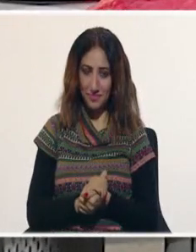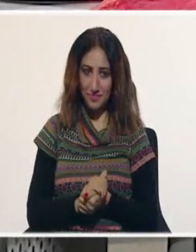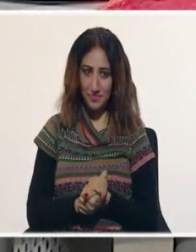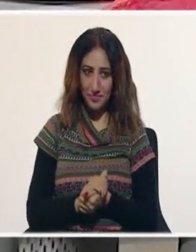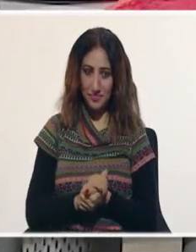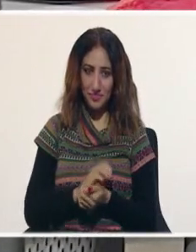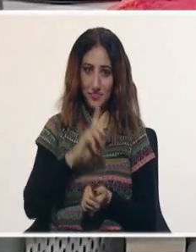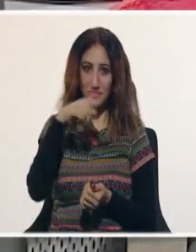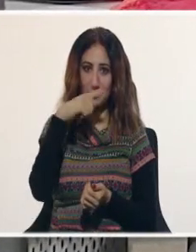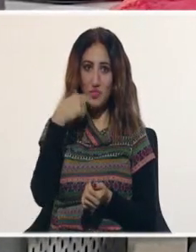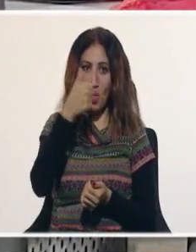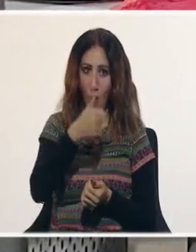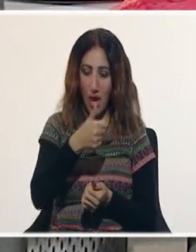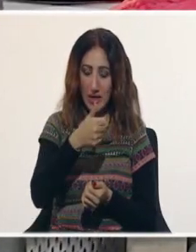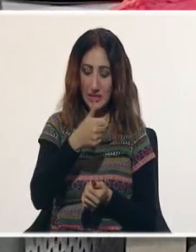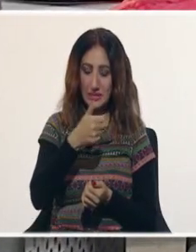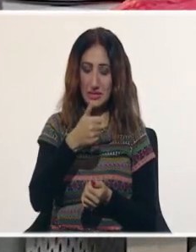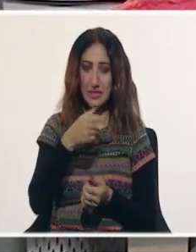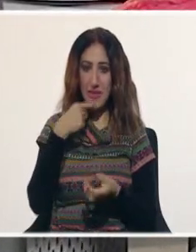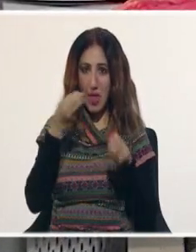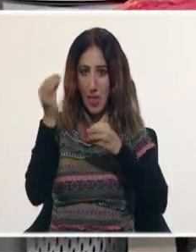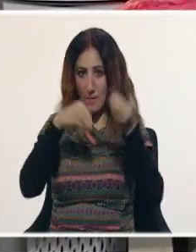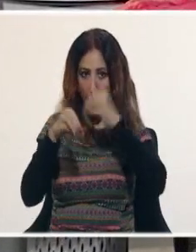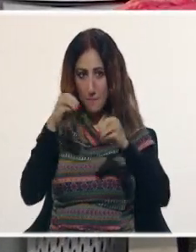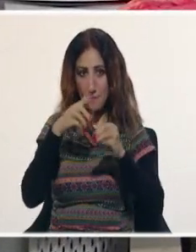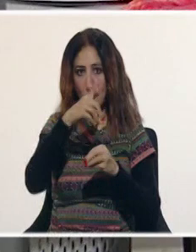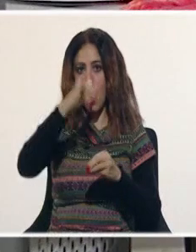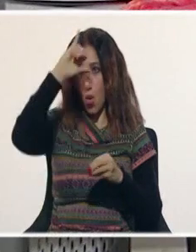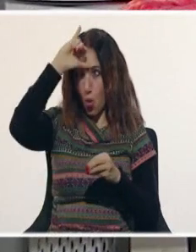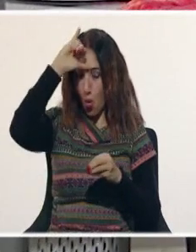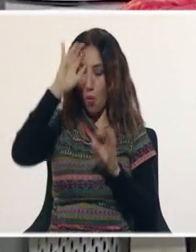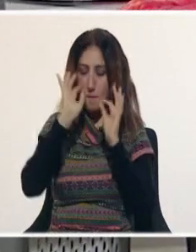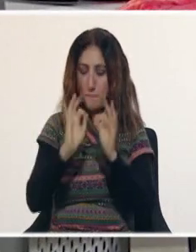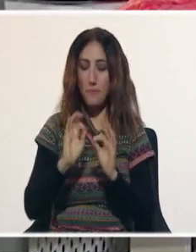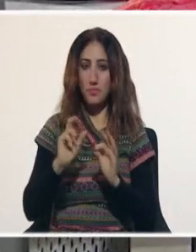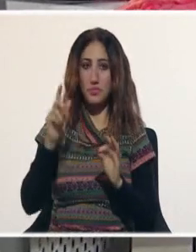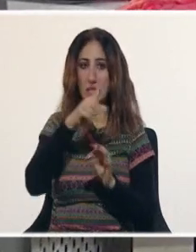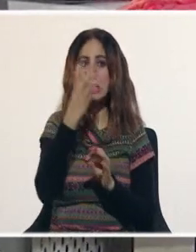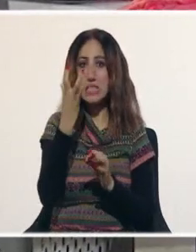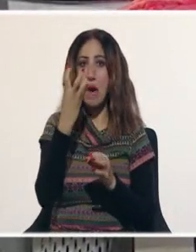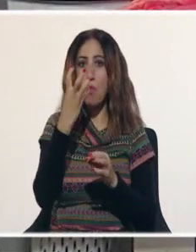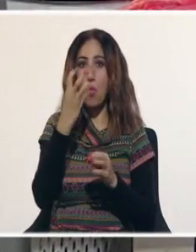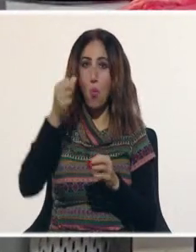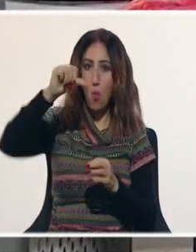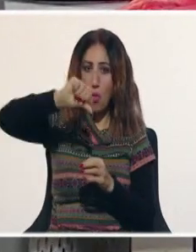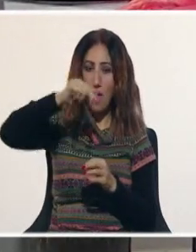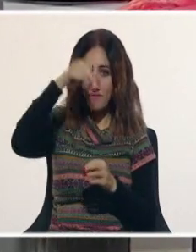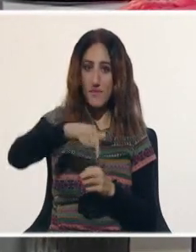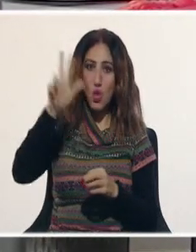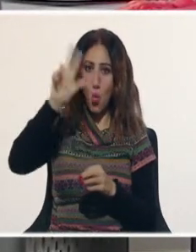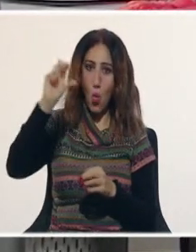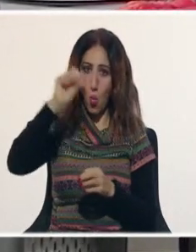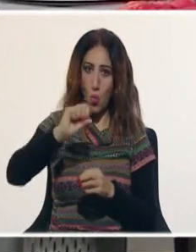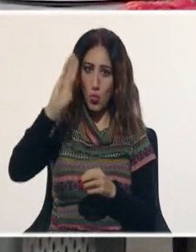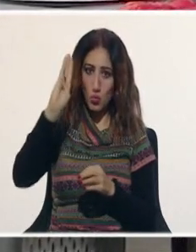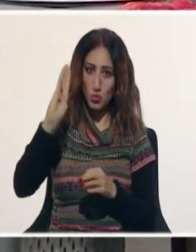ساينس. احنا مش مخترعين ولا احنا بتوع فنكوش، احنا هدفنا نخلي العلوم. ده صابون؟ ده صابون سايل وفيه اكسجين. فوم. فوم.